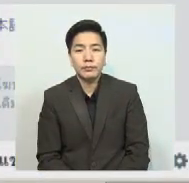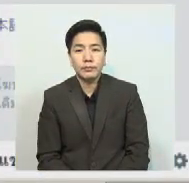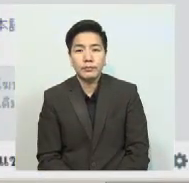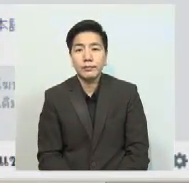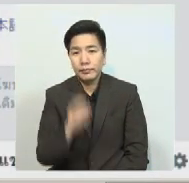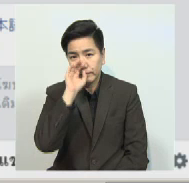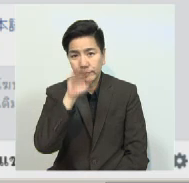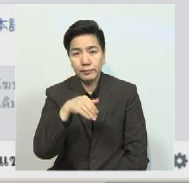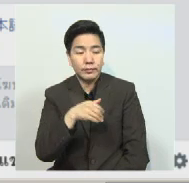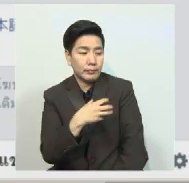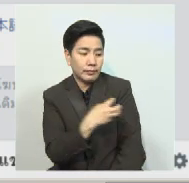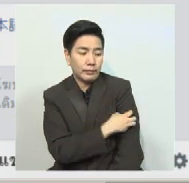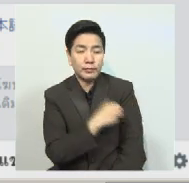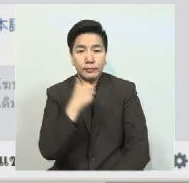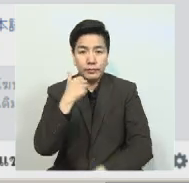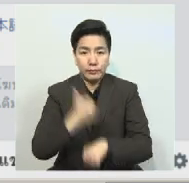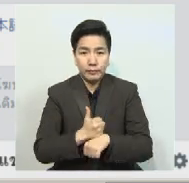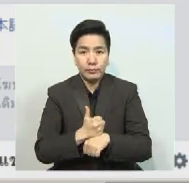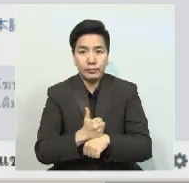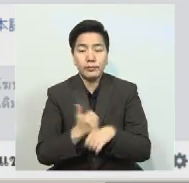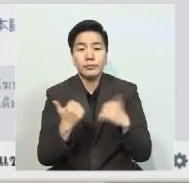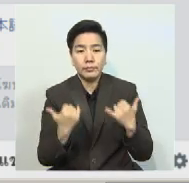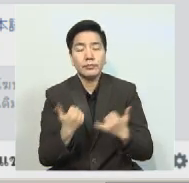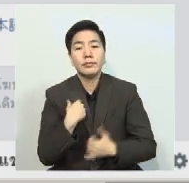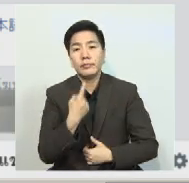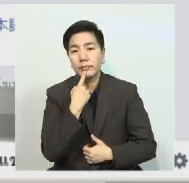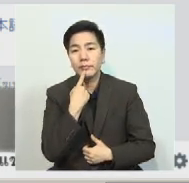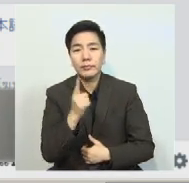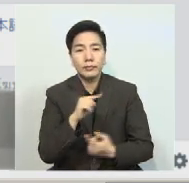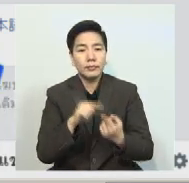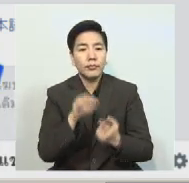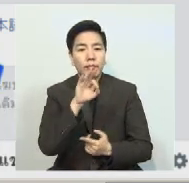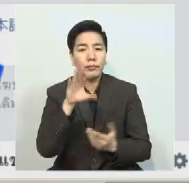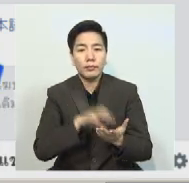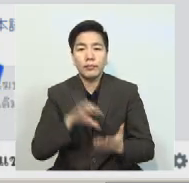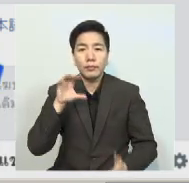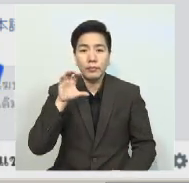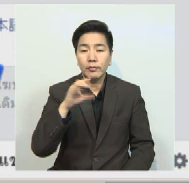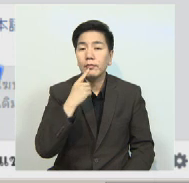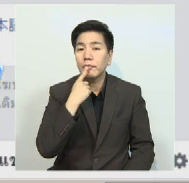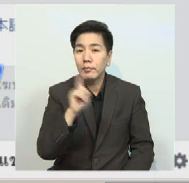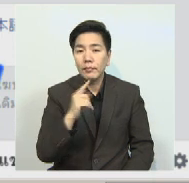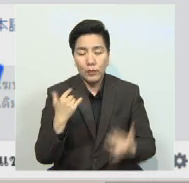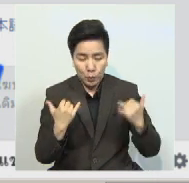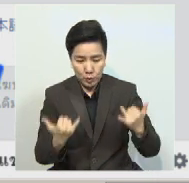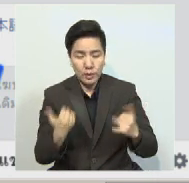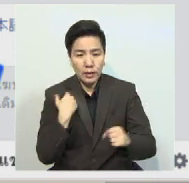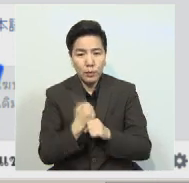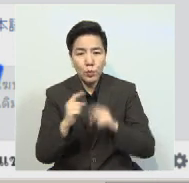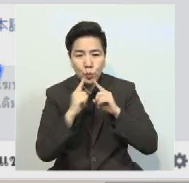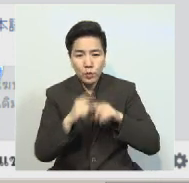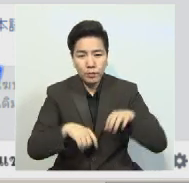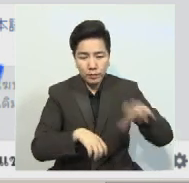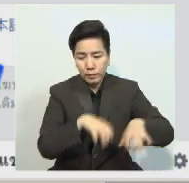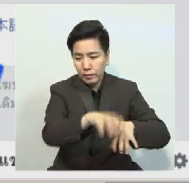ด้านพลตำรวจเอกอัศวินขวัญเมืองผู้ว่าราชการกรุงเทพมหานครวันนี้เปิดเผยผ่านทาง Facebook ส่วนตัวนะคะว่าวันนี้ก็จะมีการห